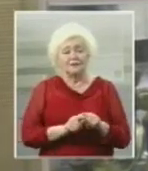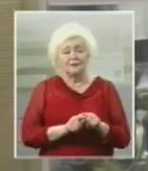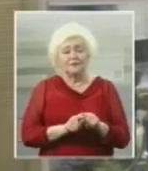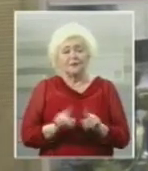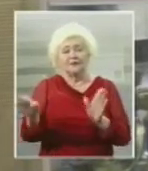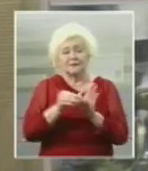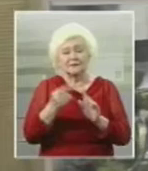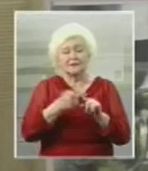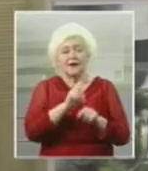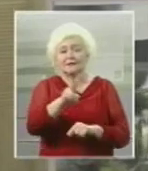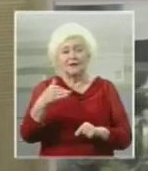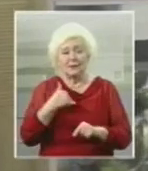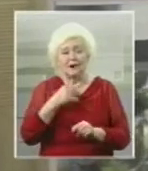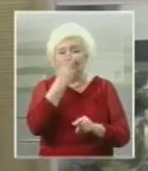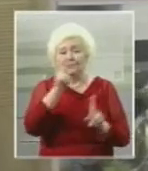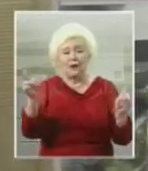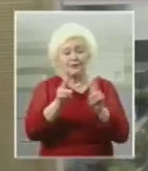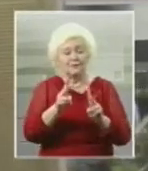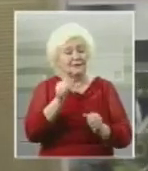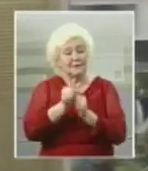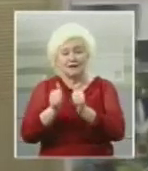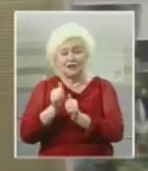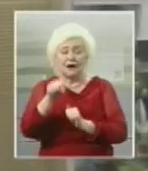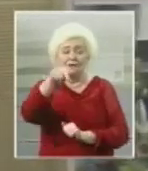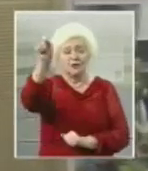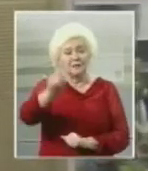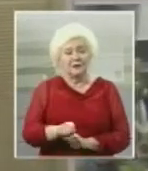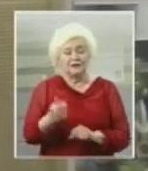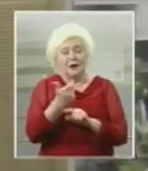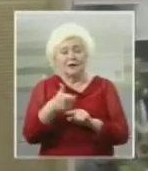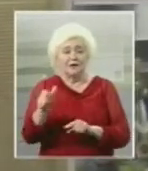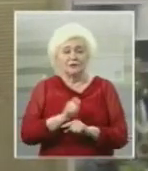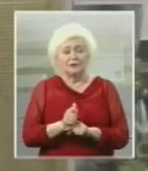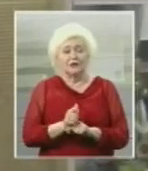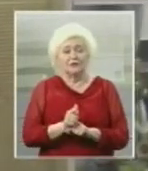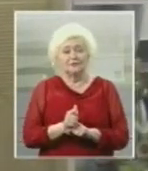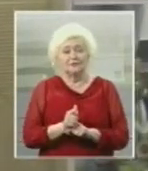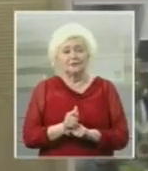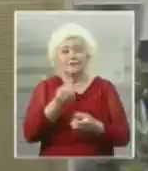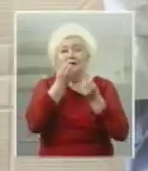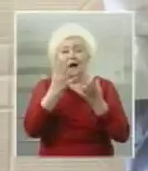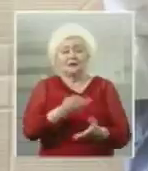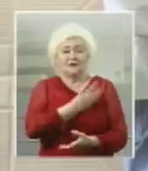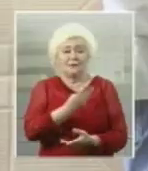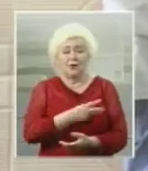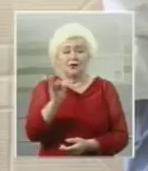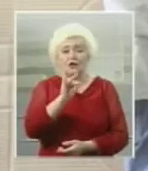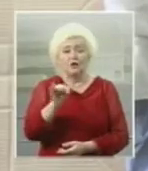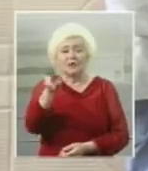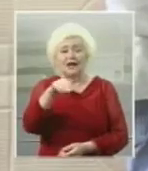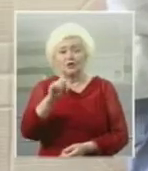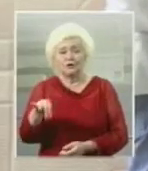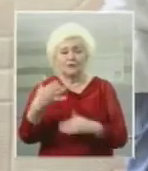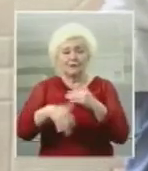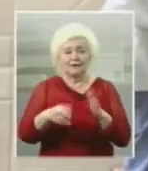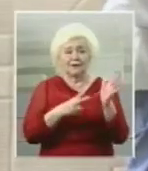з якими ми бачимося дуже часто, вони приїжджають, це дуже гарні емоції. Юлії Додіван з